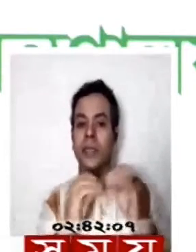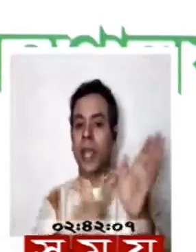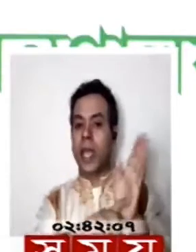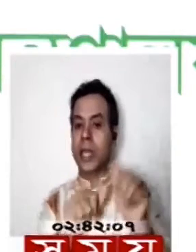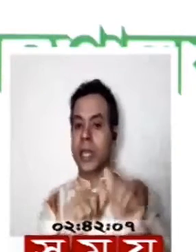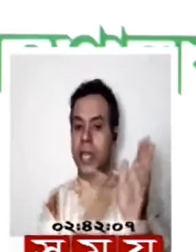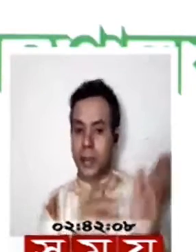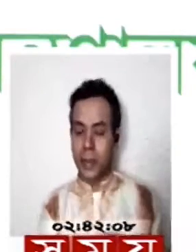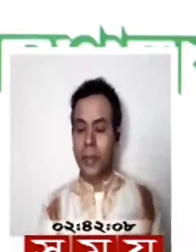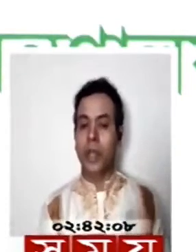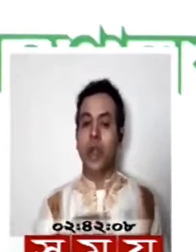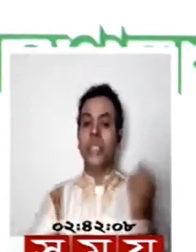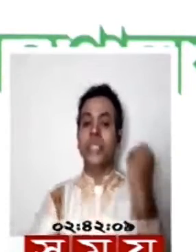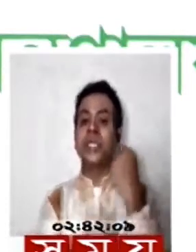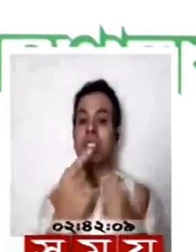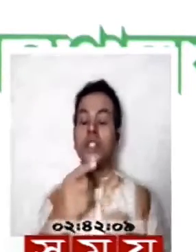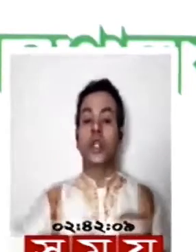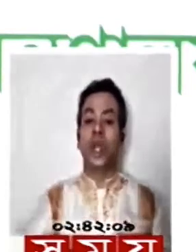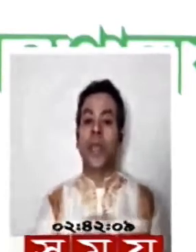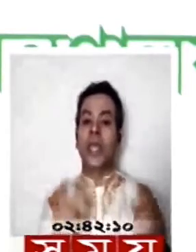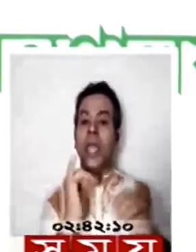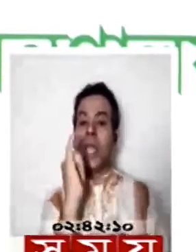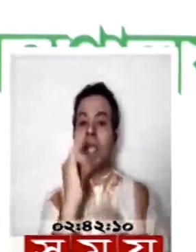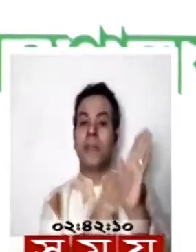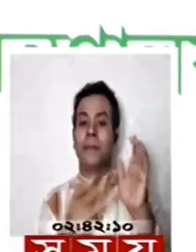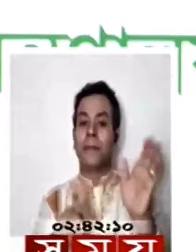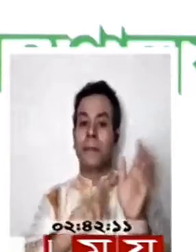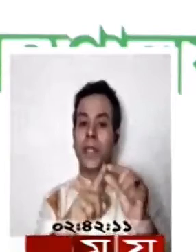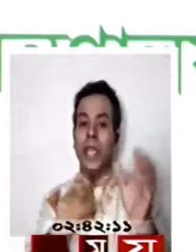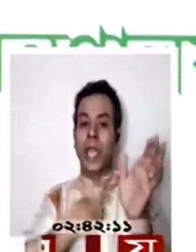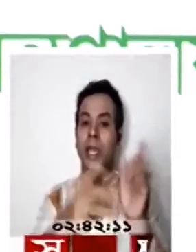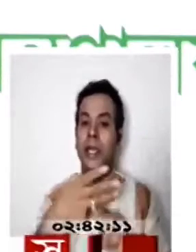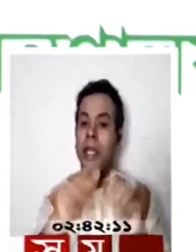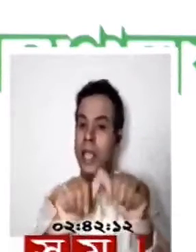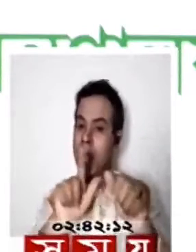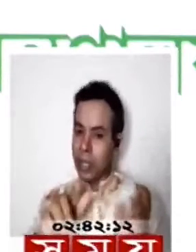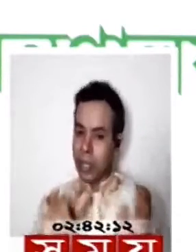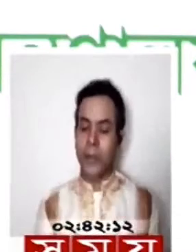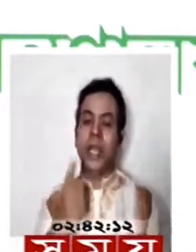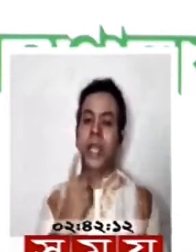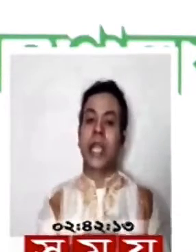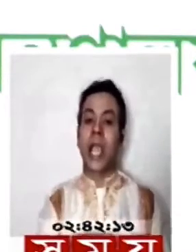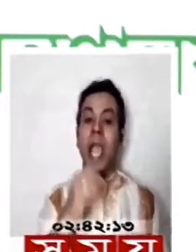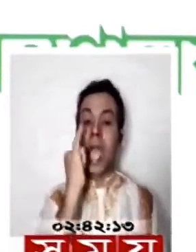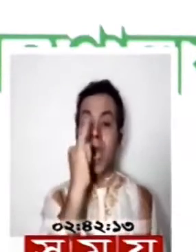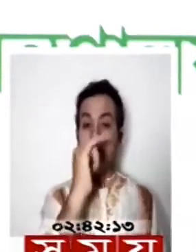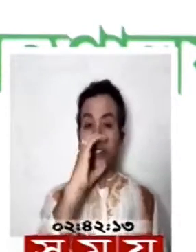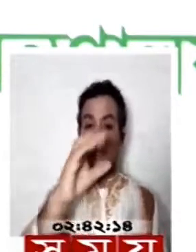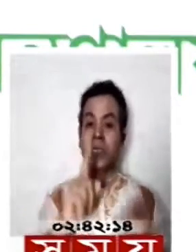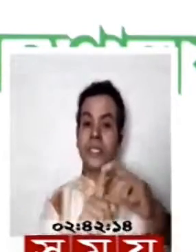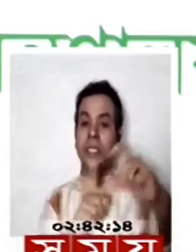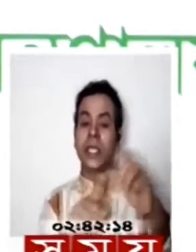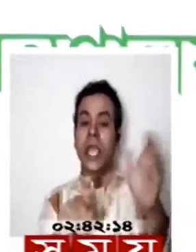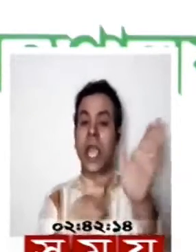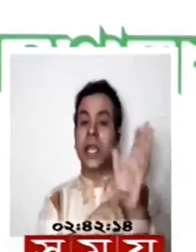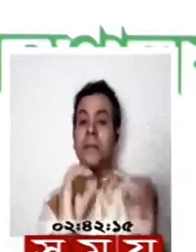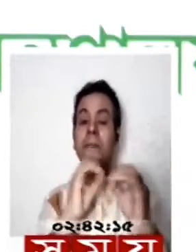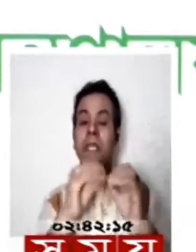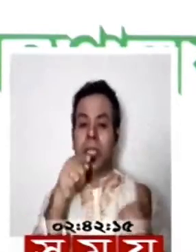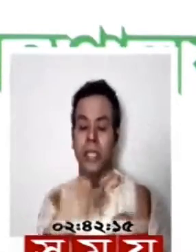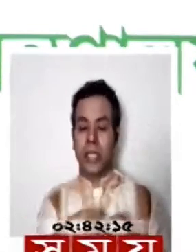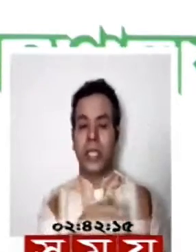DNA সলিউশন লিমিটেড এবং চট্টগ্রামে শেভরন ক্লিনিক্যাল ল্যাবরেটরি লিমিটেড চট্টগ্রাম এবং ইম্পেরিয়াল হসপিটাল লিমিটেড চট্টগ্রাম,